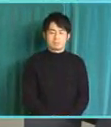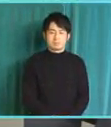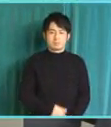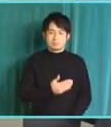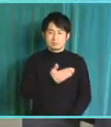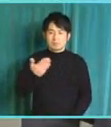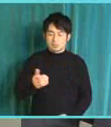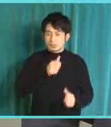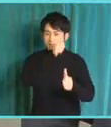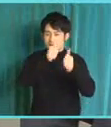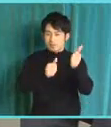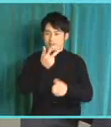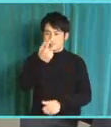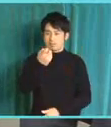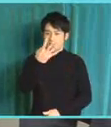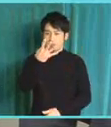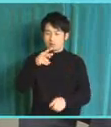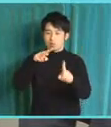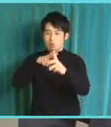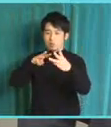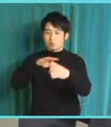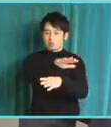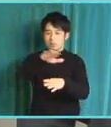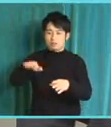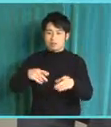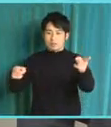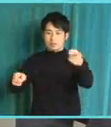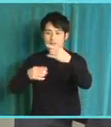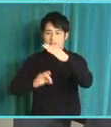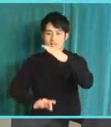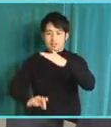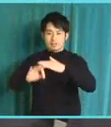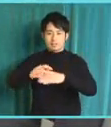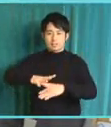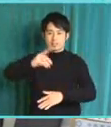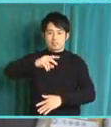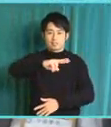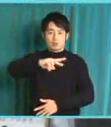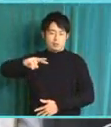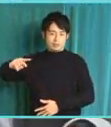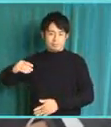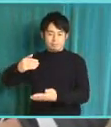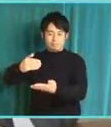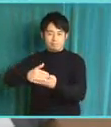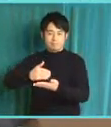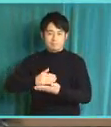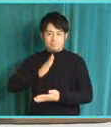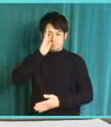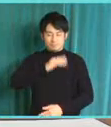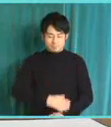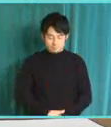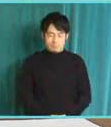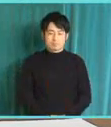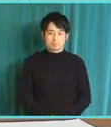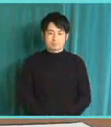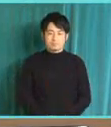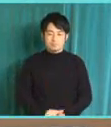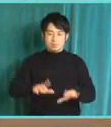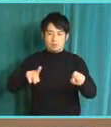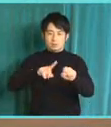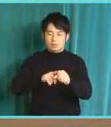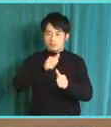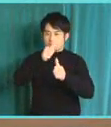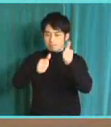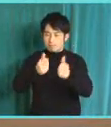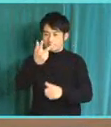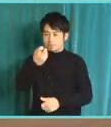して、第74回小田原元旦初泳ぎ、こちらの概要を教えてください。 はい、今年で74